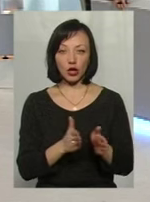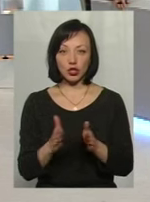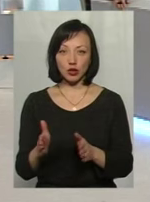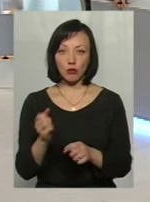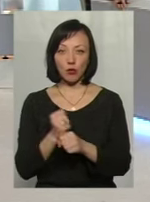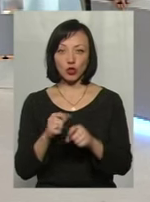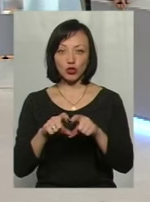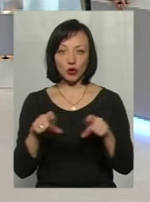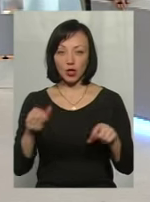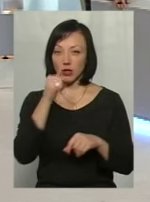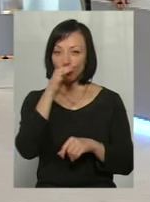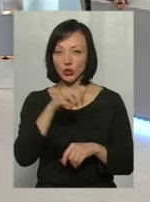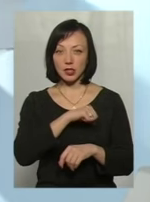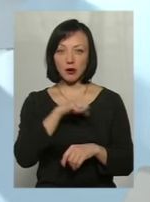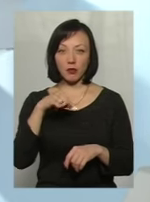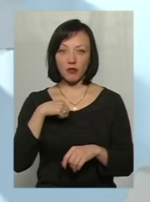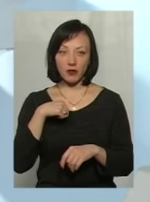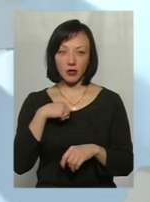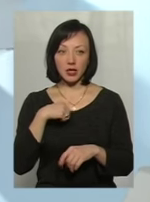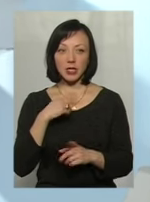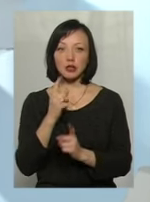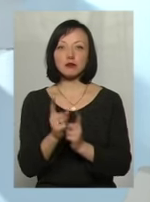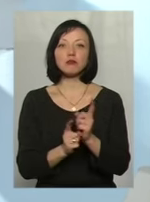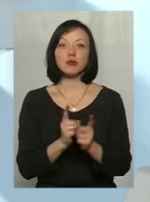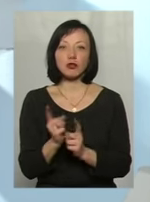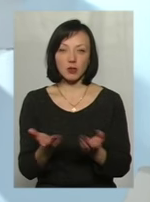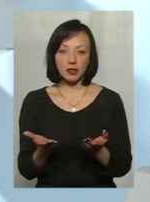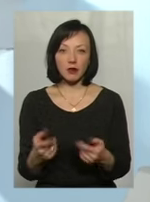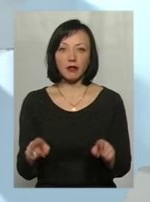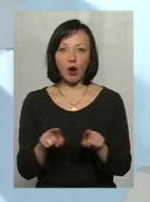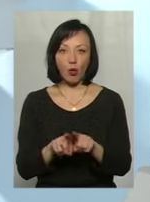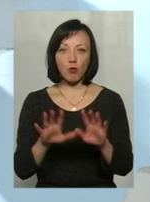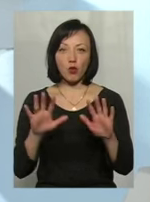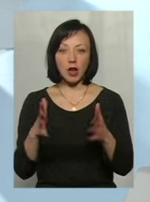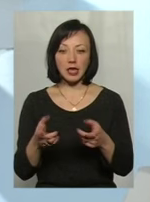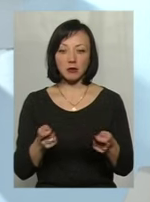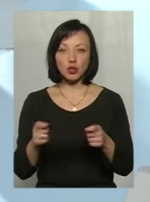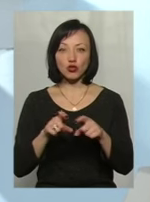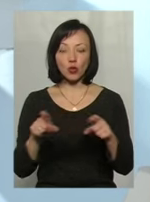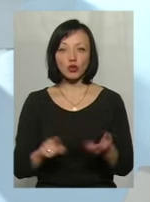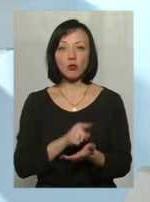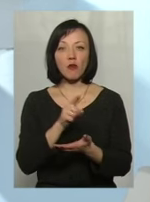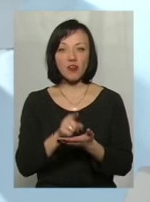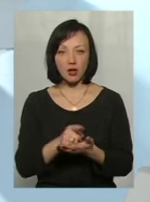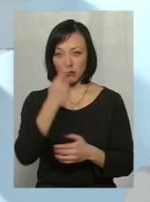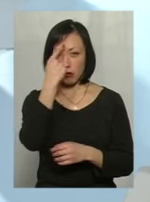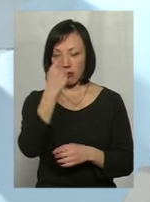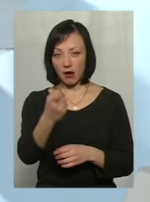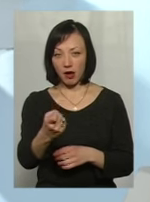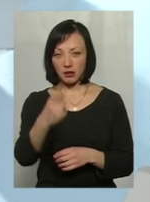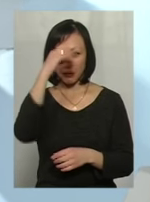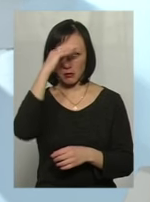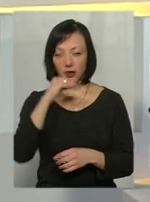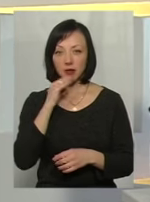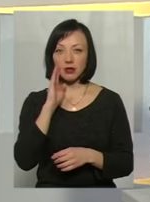школи, і він не може самовільно чи довільно змінюватись. В такому разі адміністрація школи зобов'язана була попередити